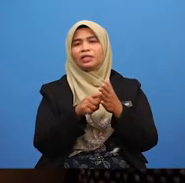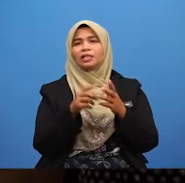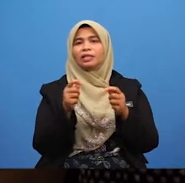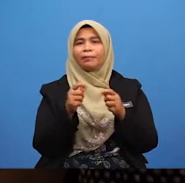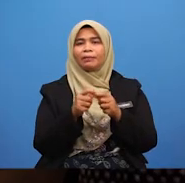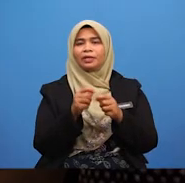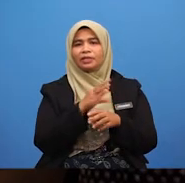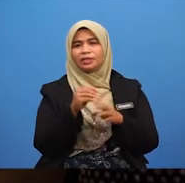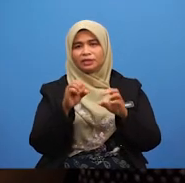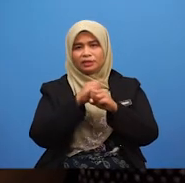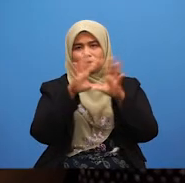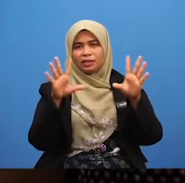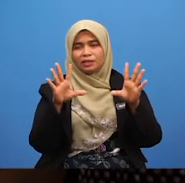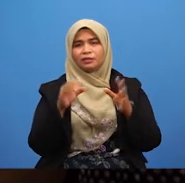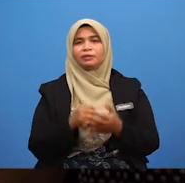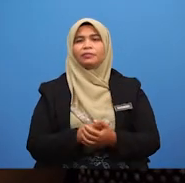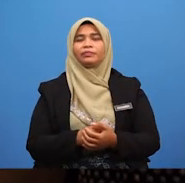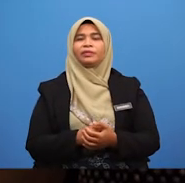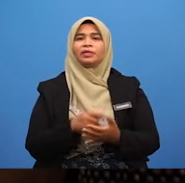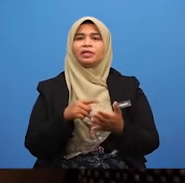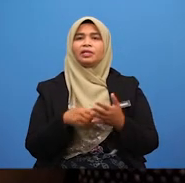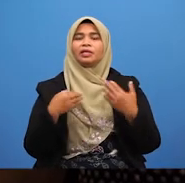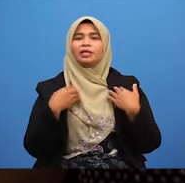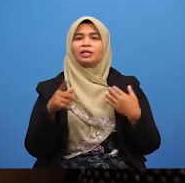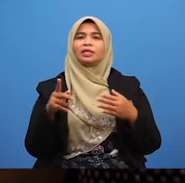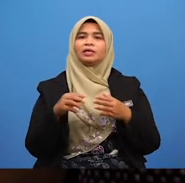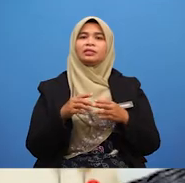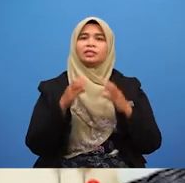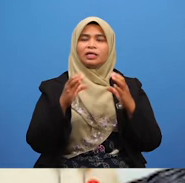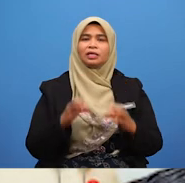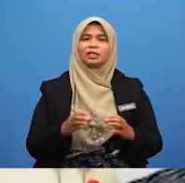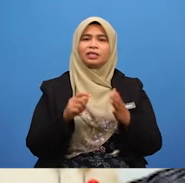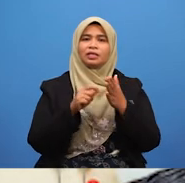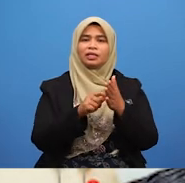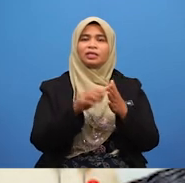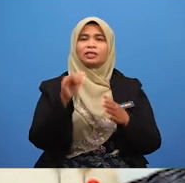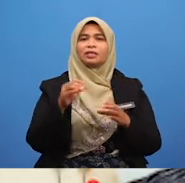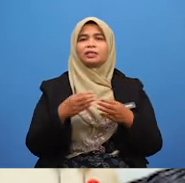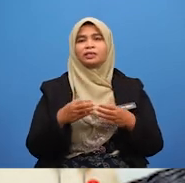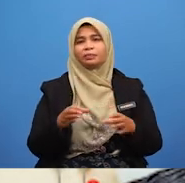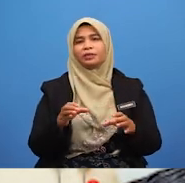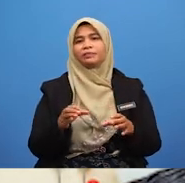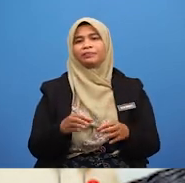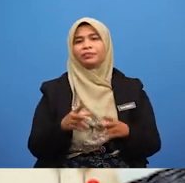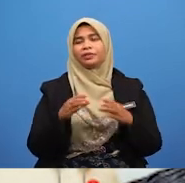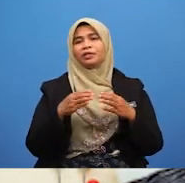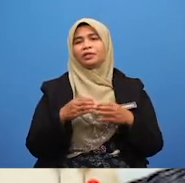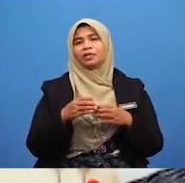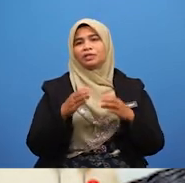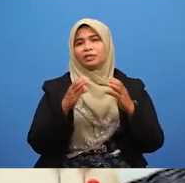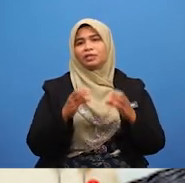Kaedah ini adalah teknik menanda yang cepat. Okey, yang ketiga ialah